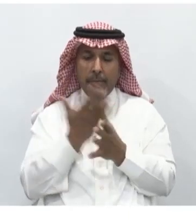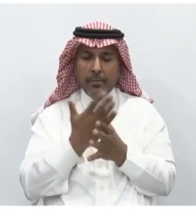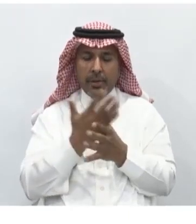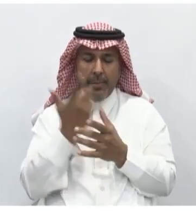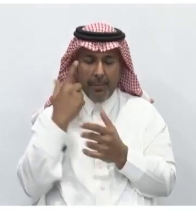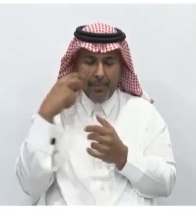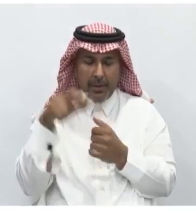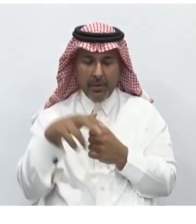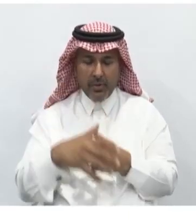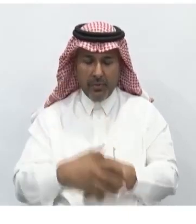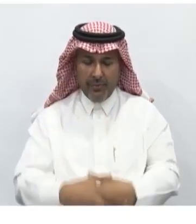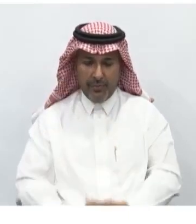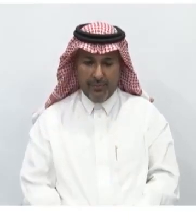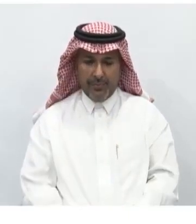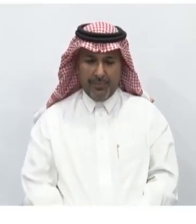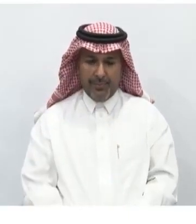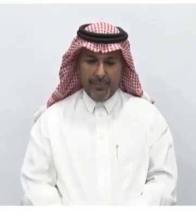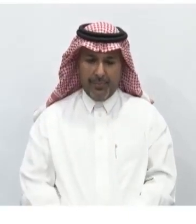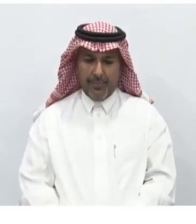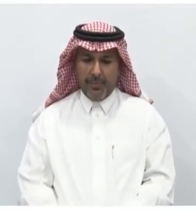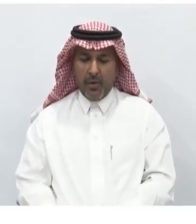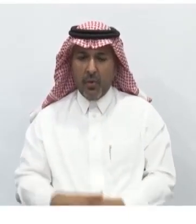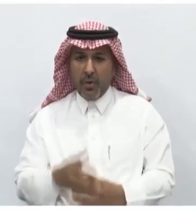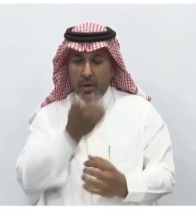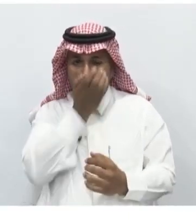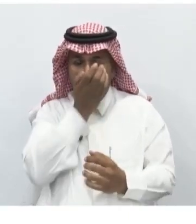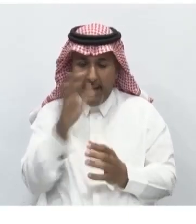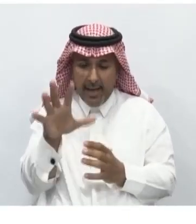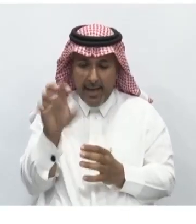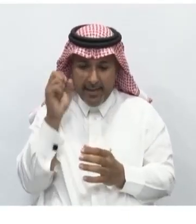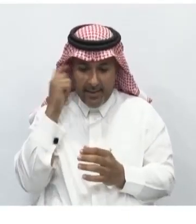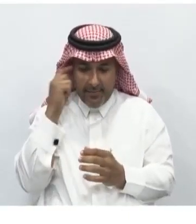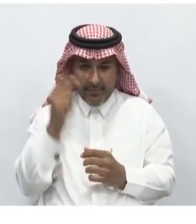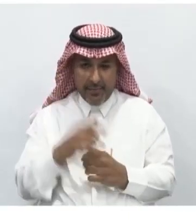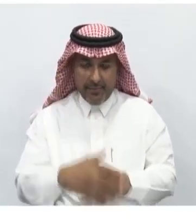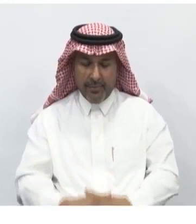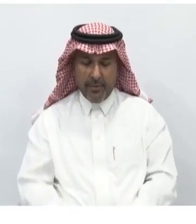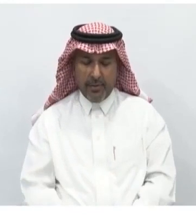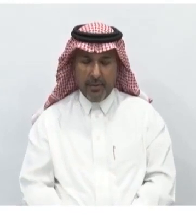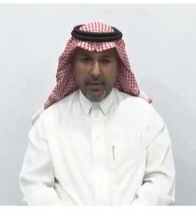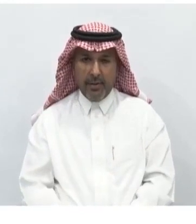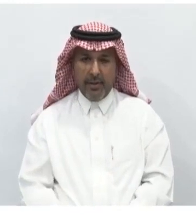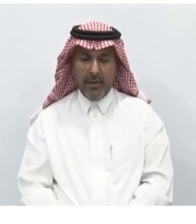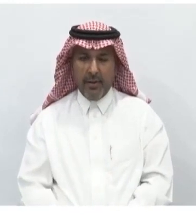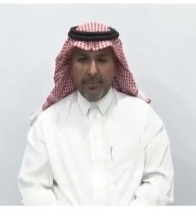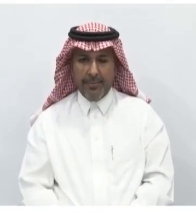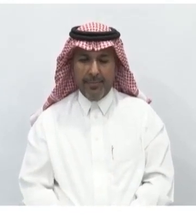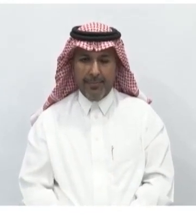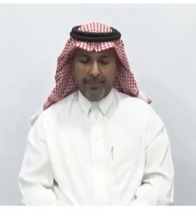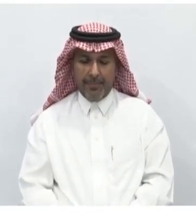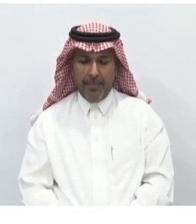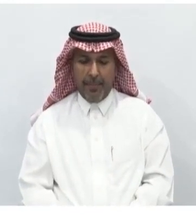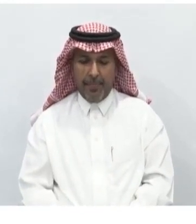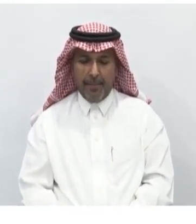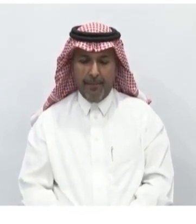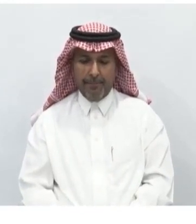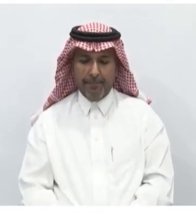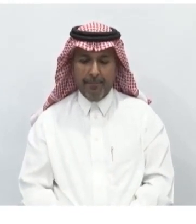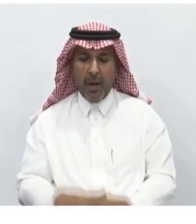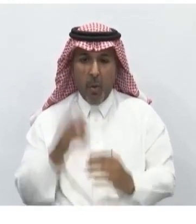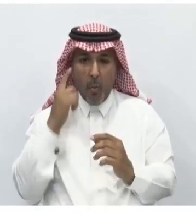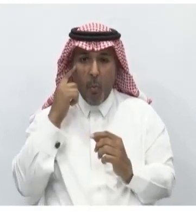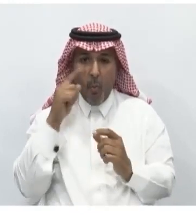اللامائي للماء على امتصاص الماء له تطبيقات تجارية. أولًا: المعدات